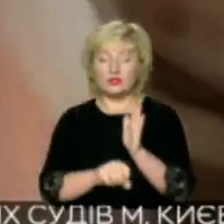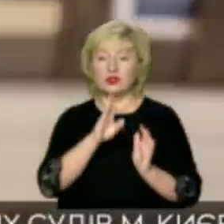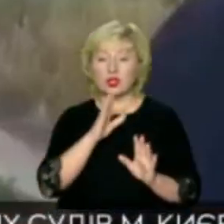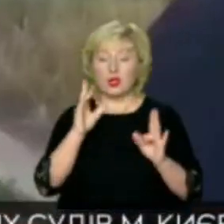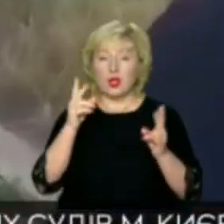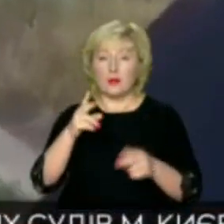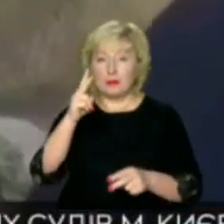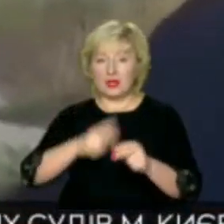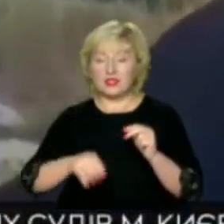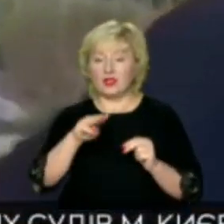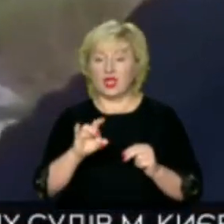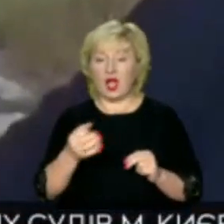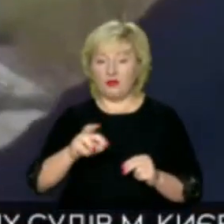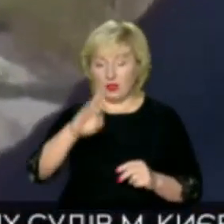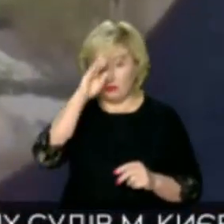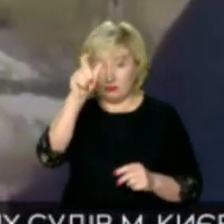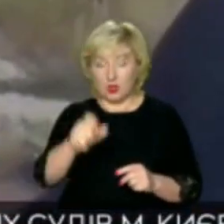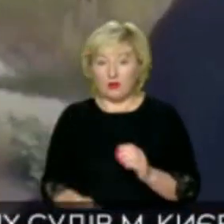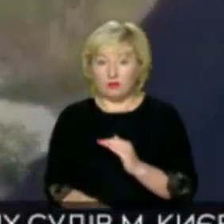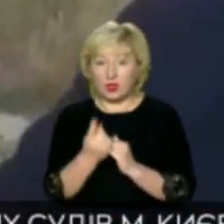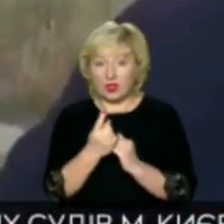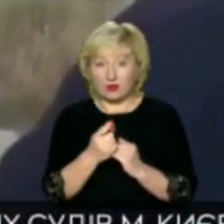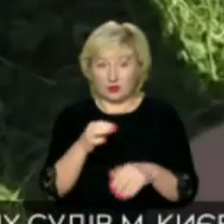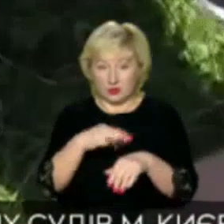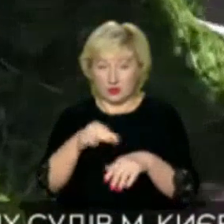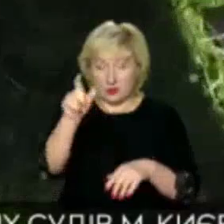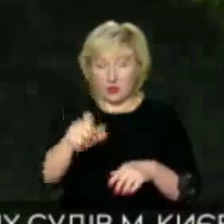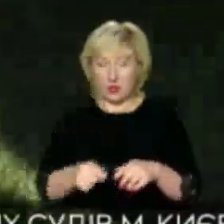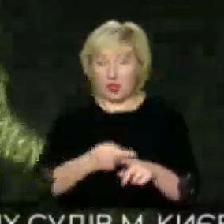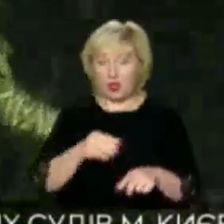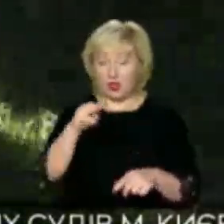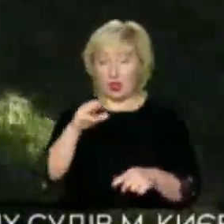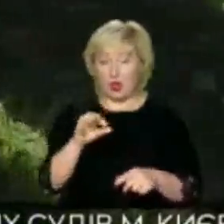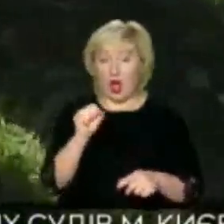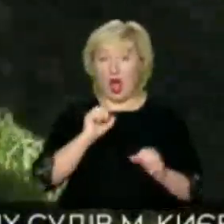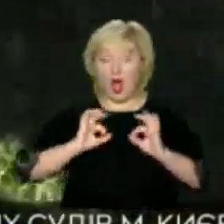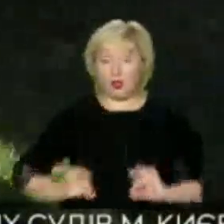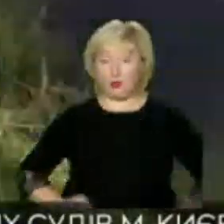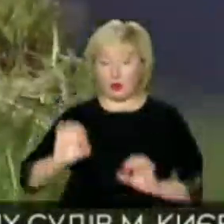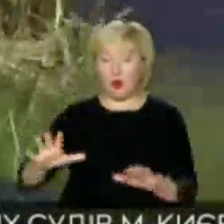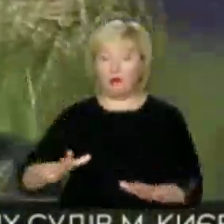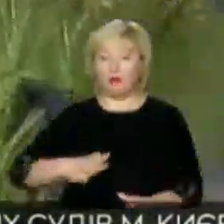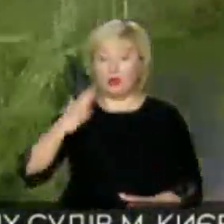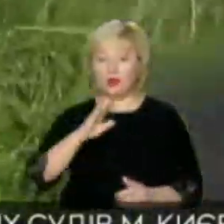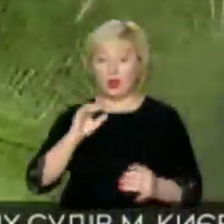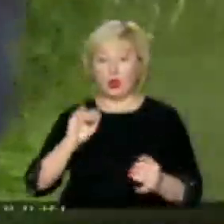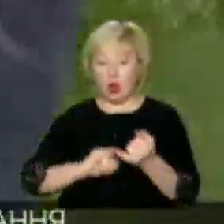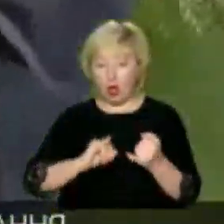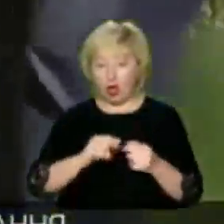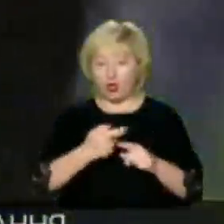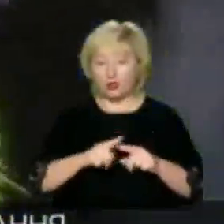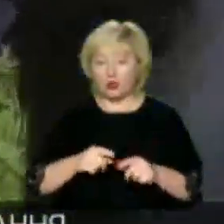наприкінці травня. Катом виявився адвокат та учасник ток-шоу про одруження. Вбивши кохану, він розрізав її на шматки